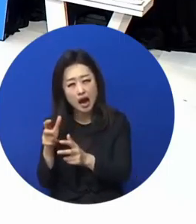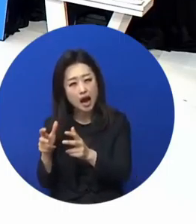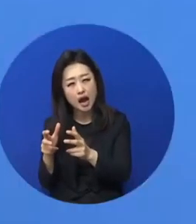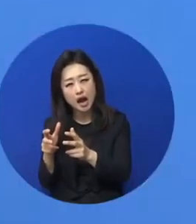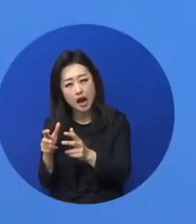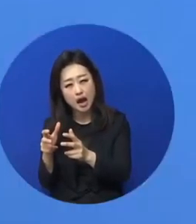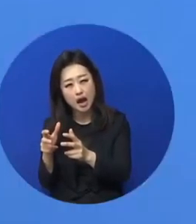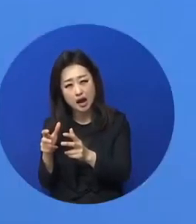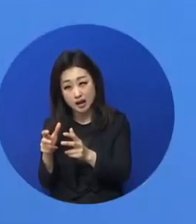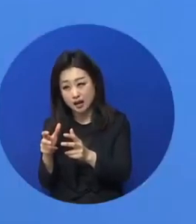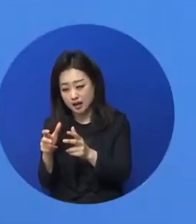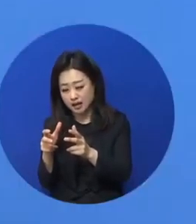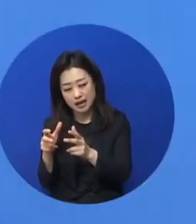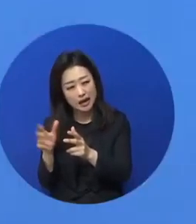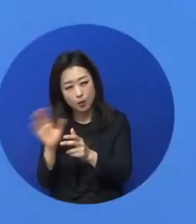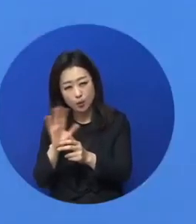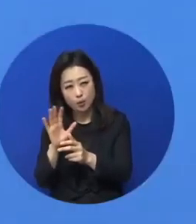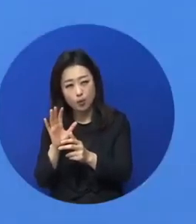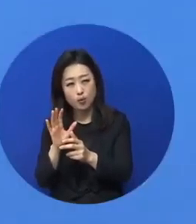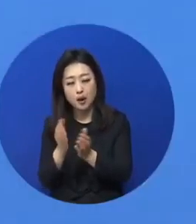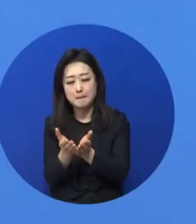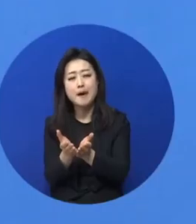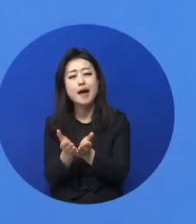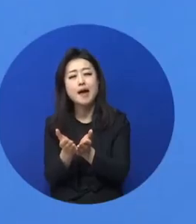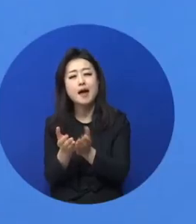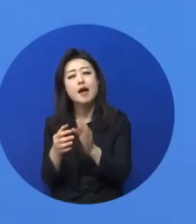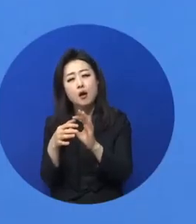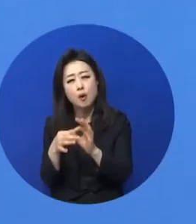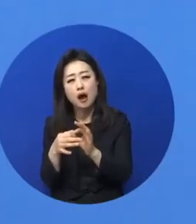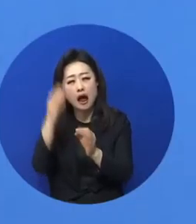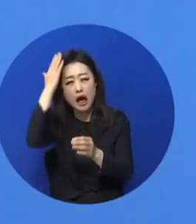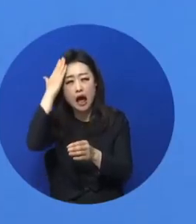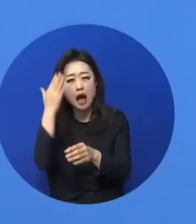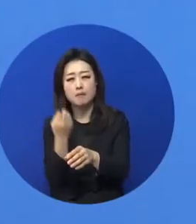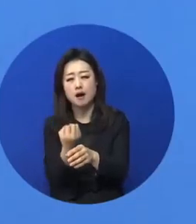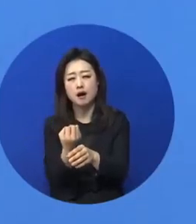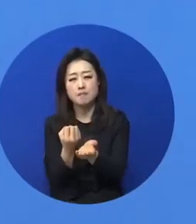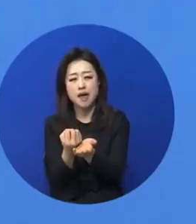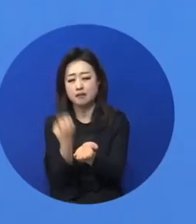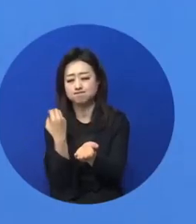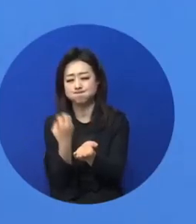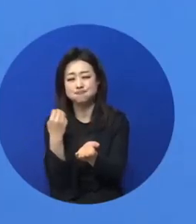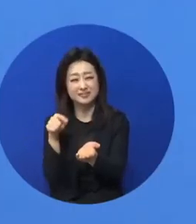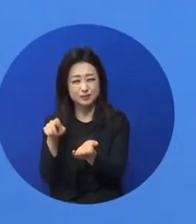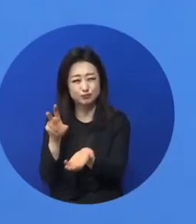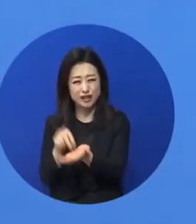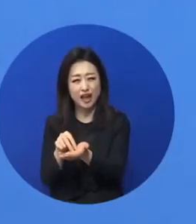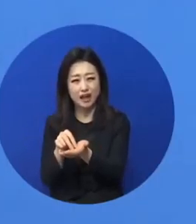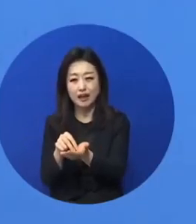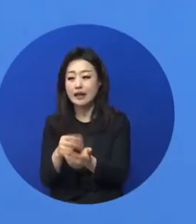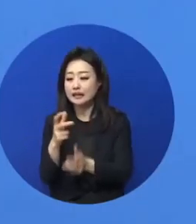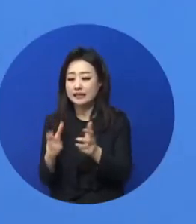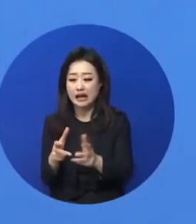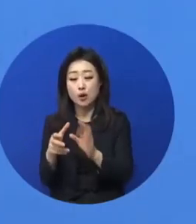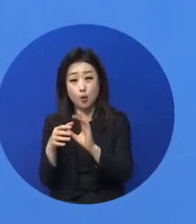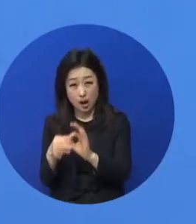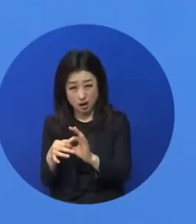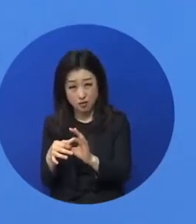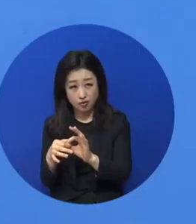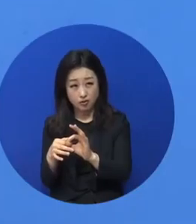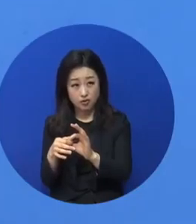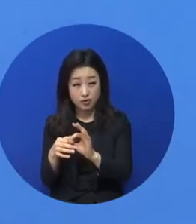항만에서 발생하는 미세먼지나 이런 부분들이 굉장히 많습니다. 그래서 그거는 산업이죠. 산업 부분에 있어서 탄소 제로를